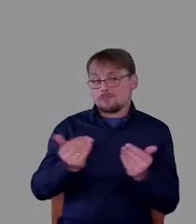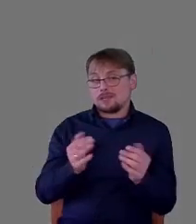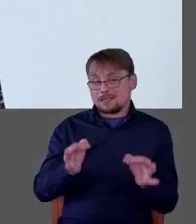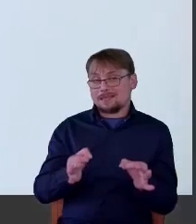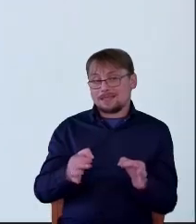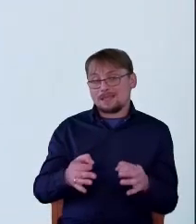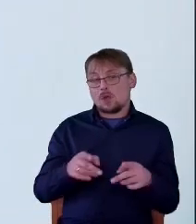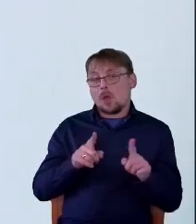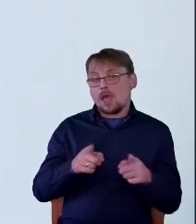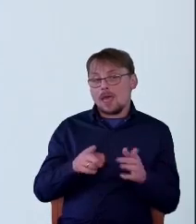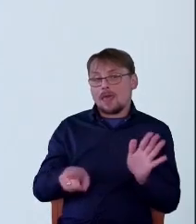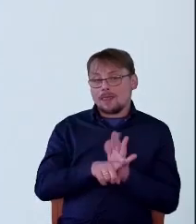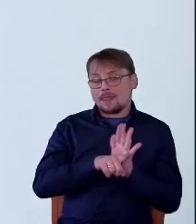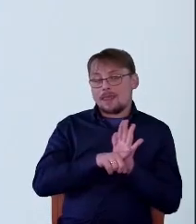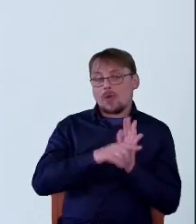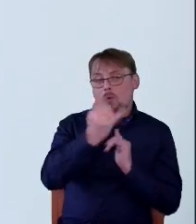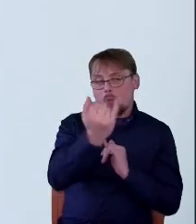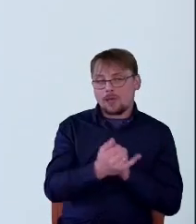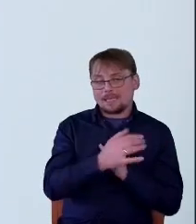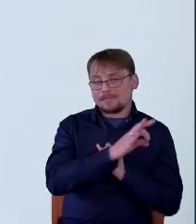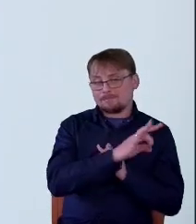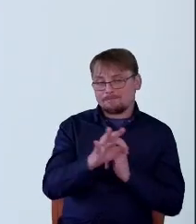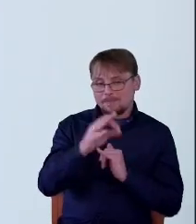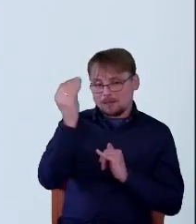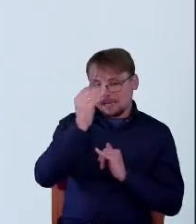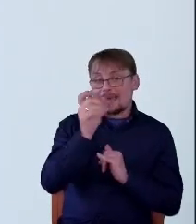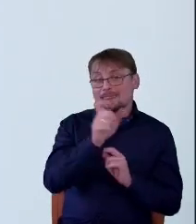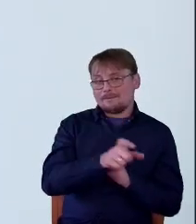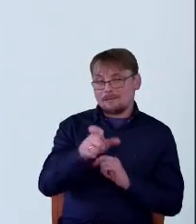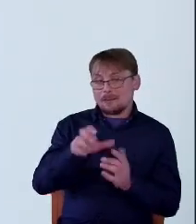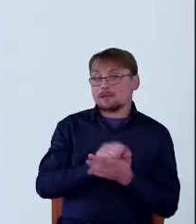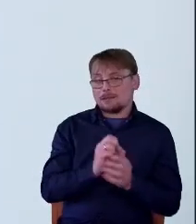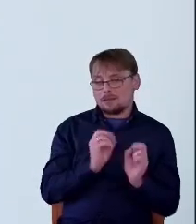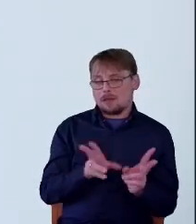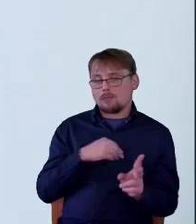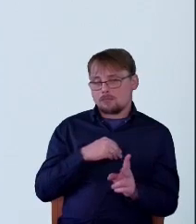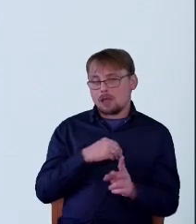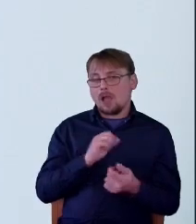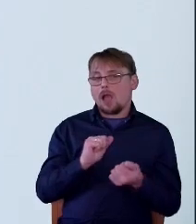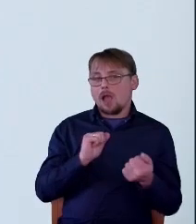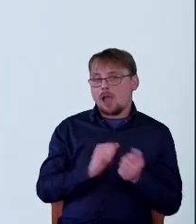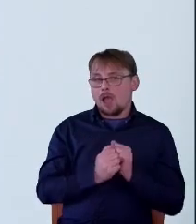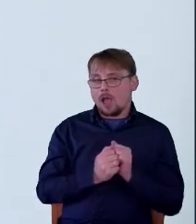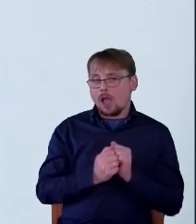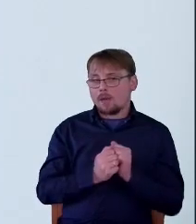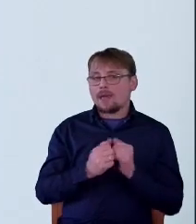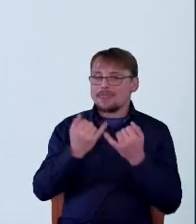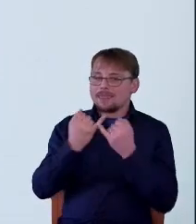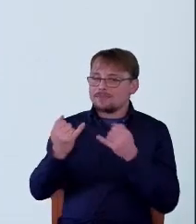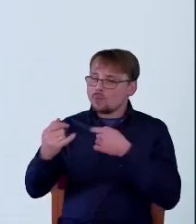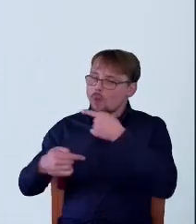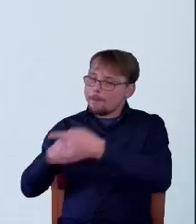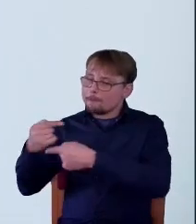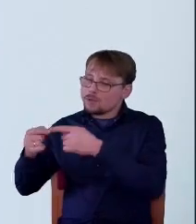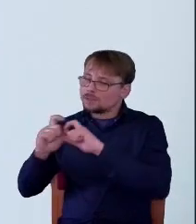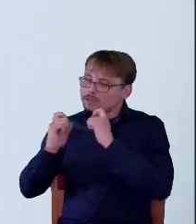objętego kształceniem specjalnym zajęć w formie indywidualnej, albo zindywidualizowanej ścieżki kształcenia